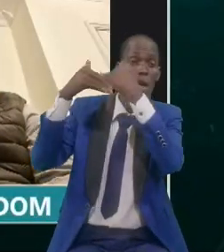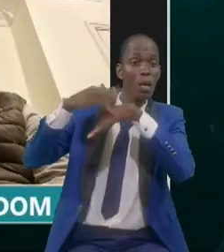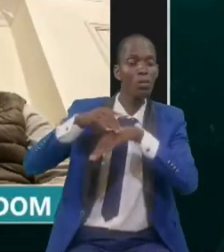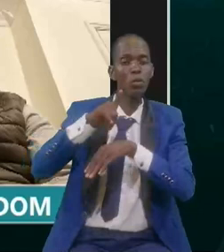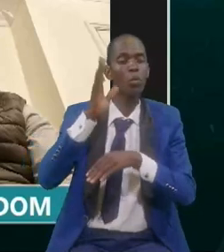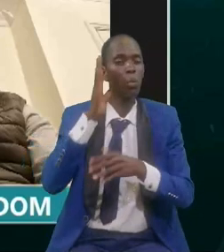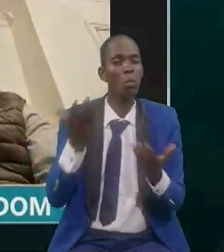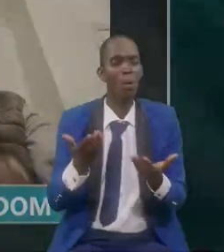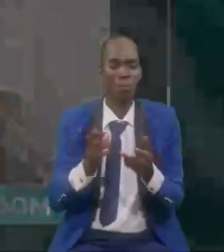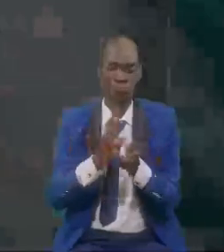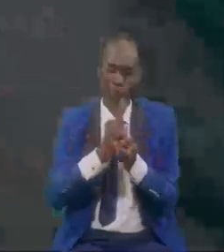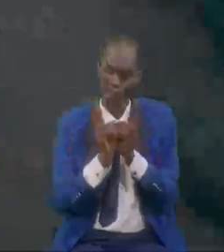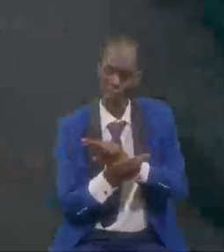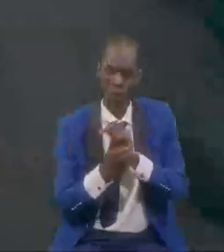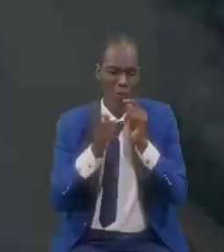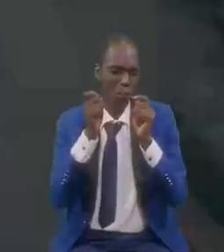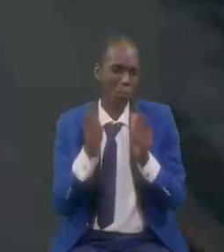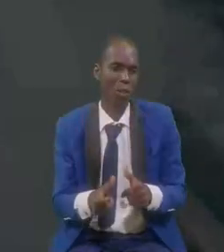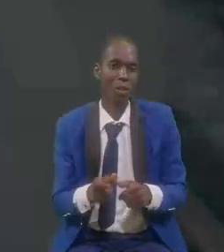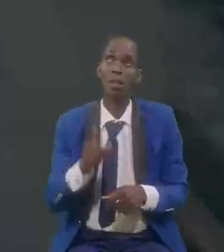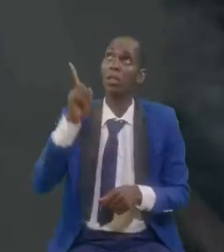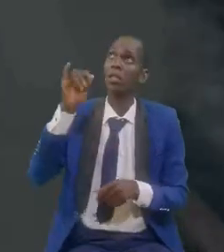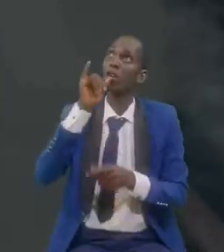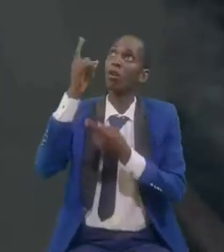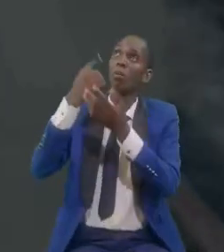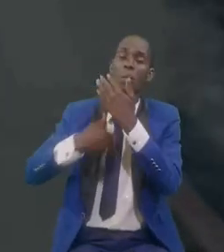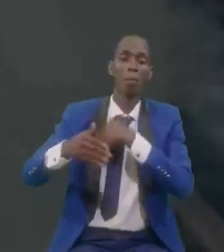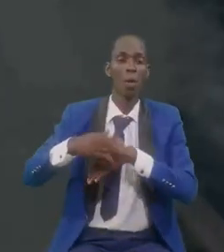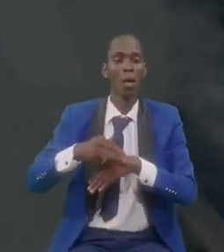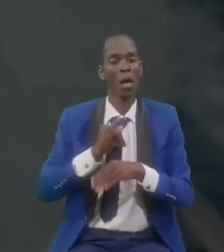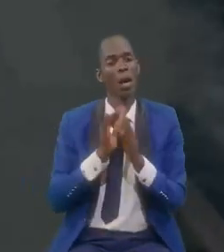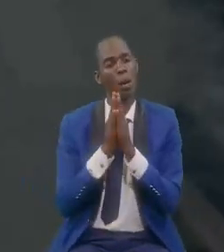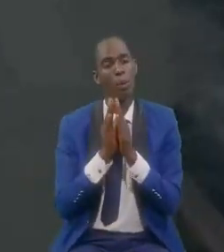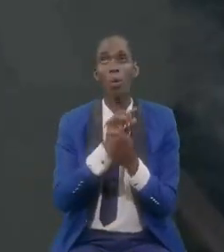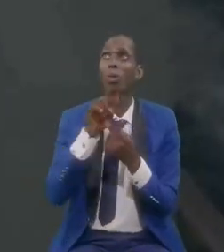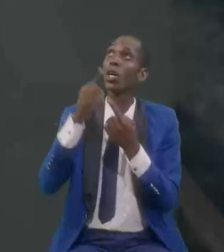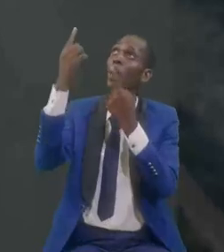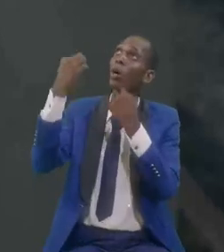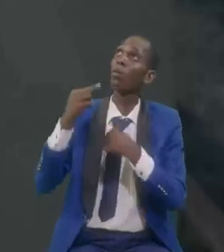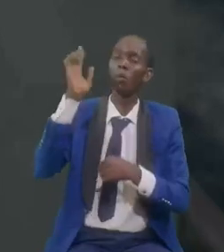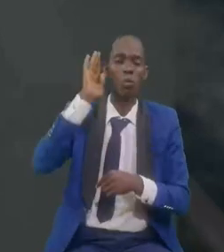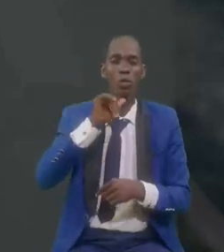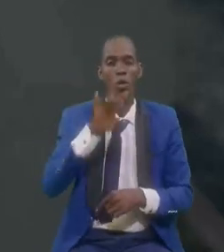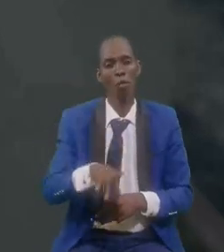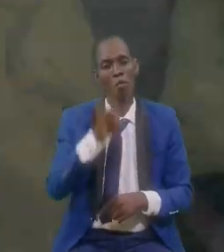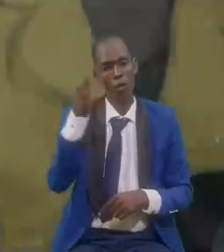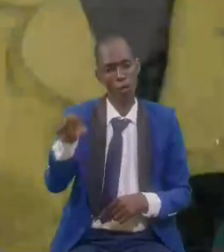repentir immédiatement. Il reviendra encore et je prie qu'à son retour, que tu ne sois pas dans le